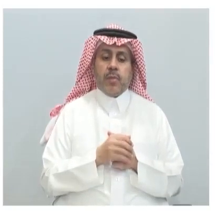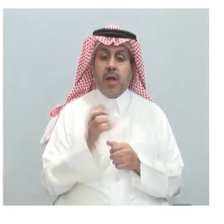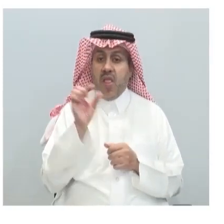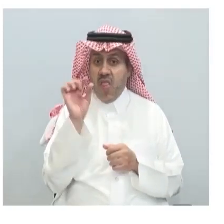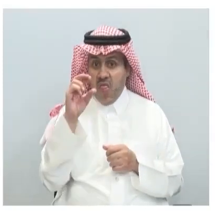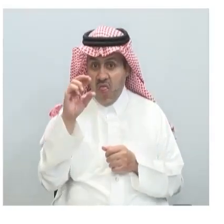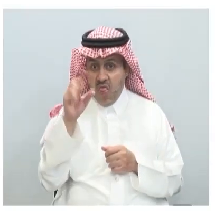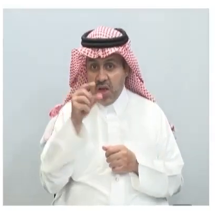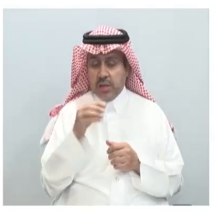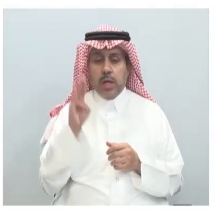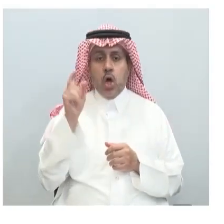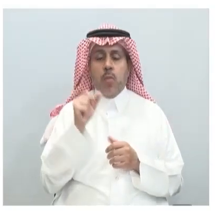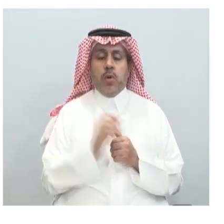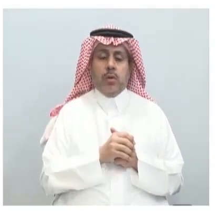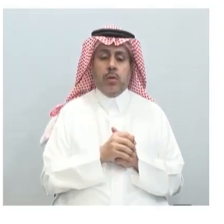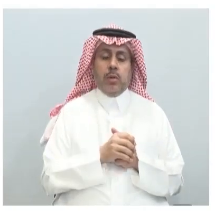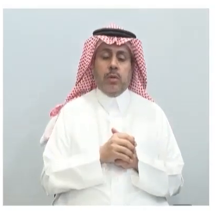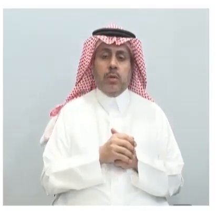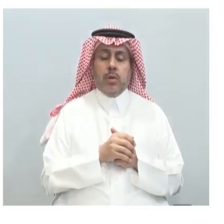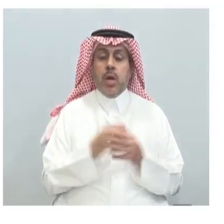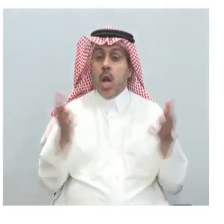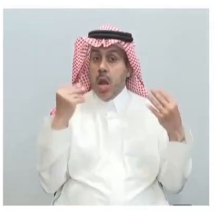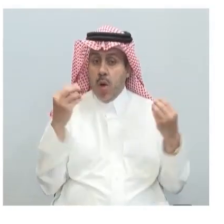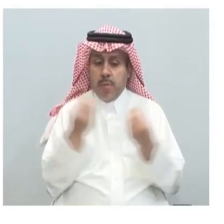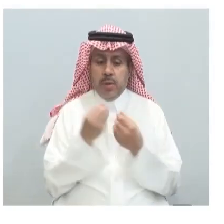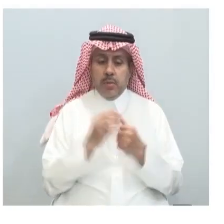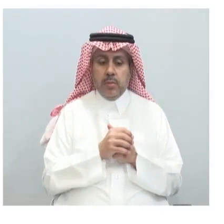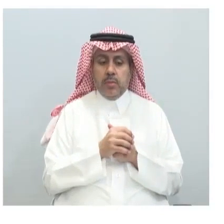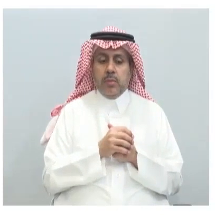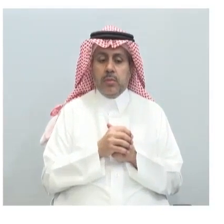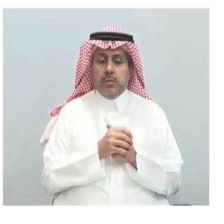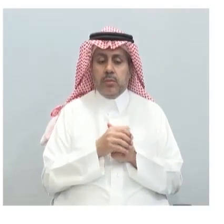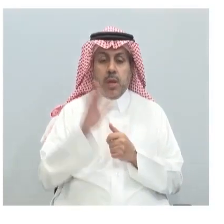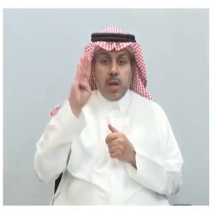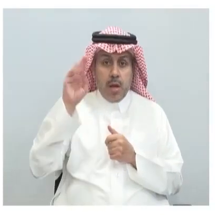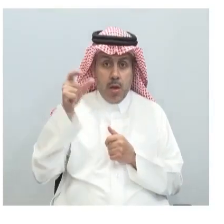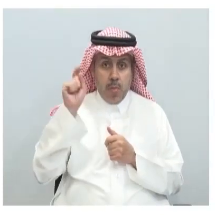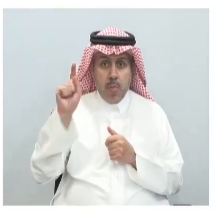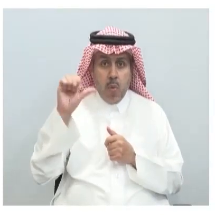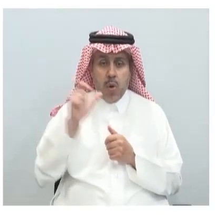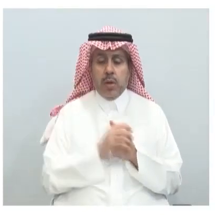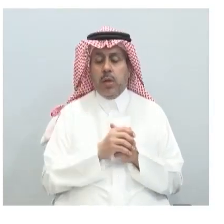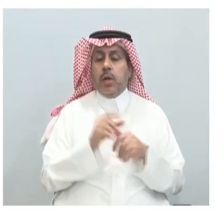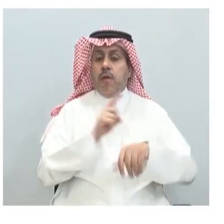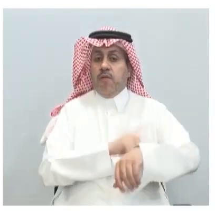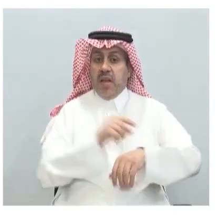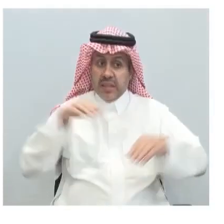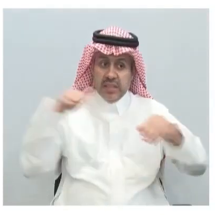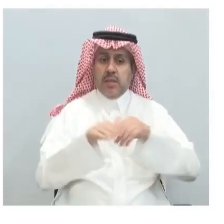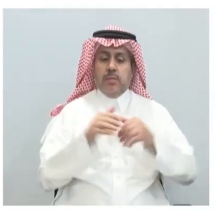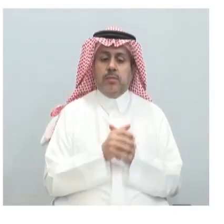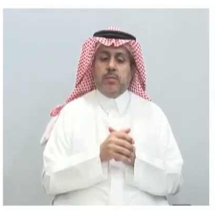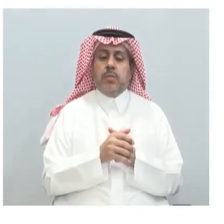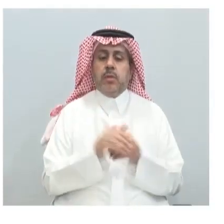والمطلوب هو ان تلامس ذره الكربون ذره الاكسجين اذا لا تلامس ذره الكربون والاكسجين في لحظه التصادم لذلك الذي